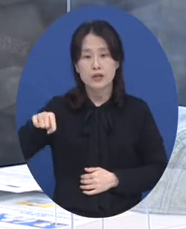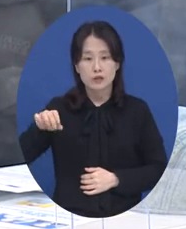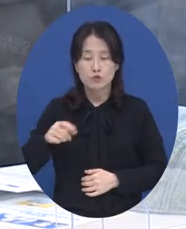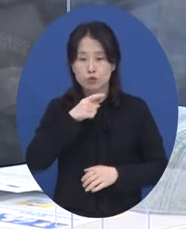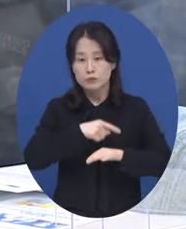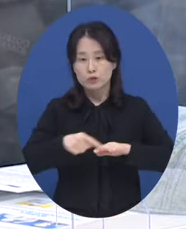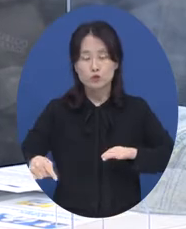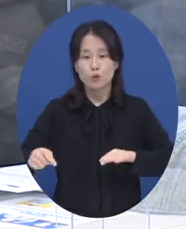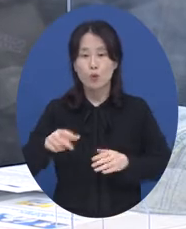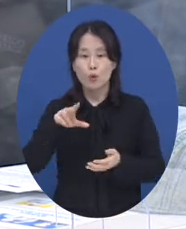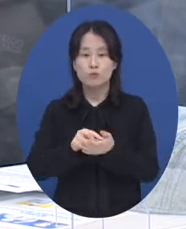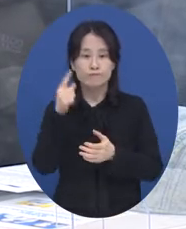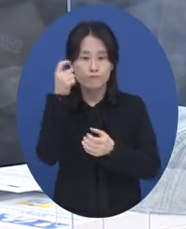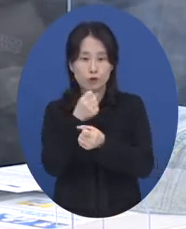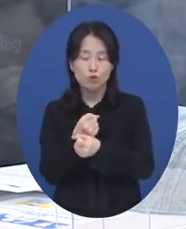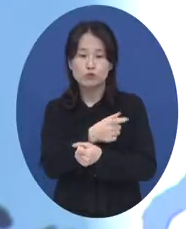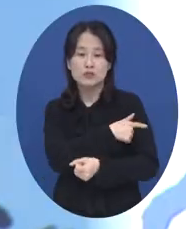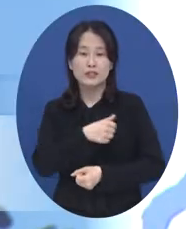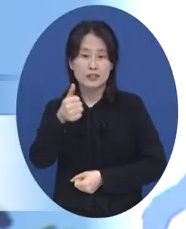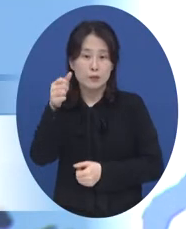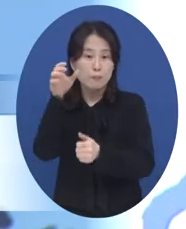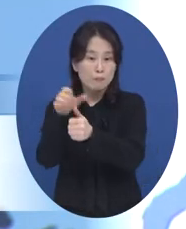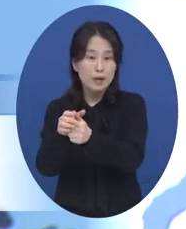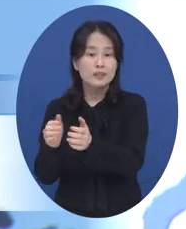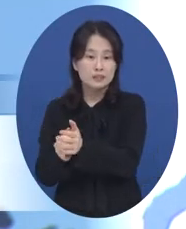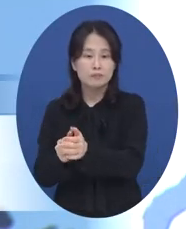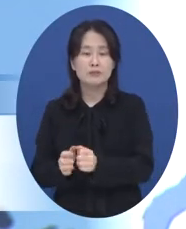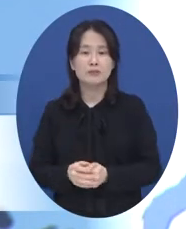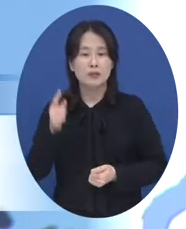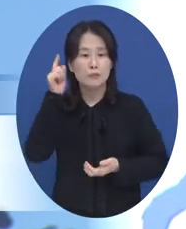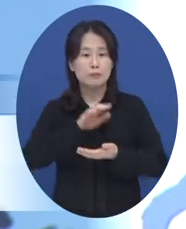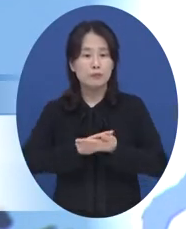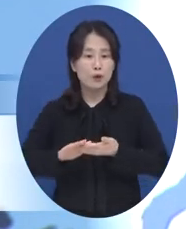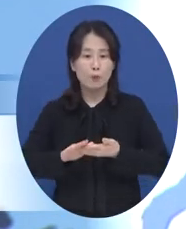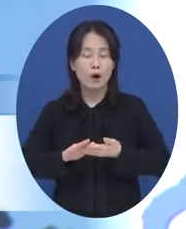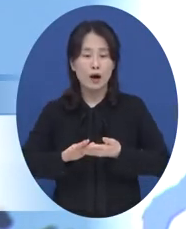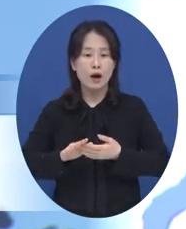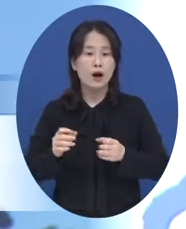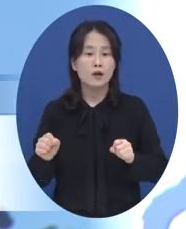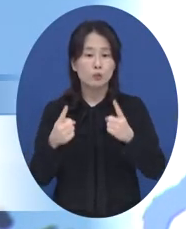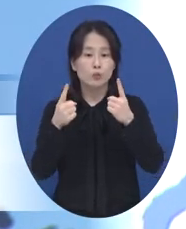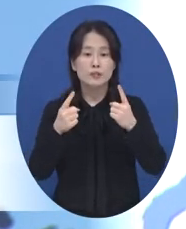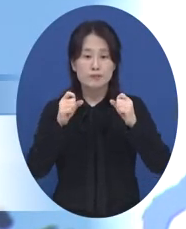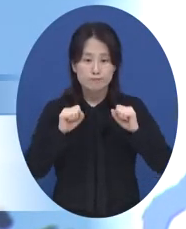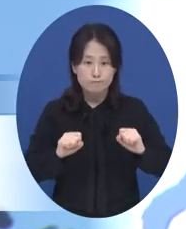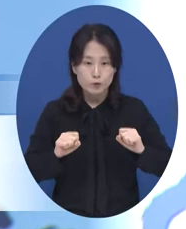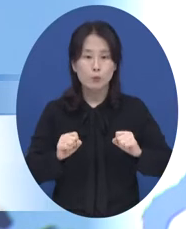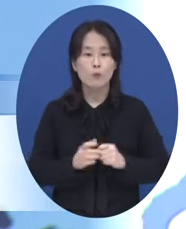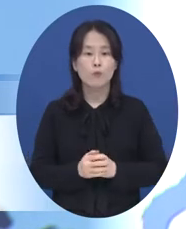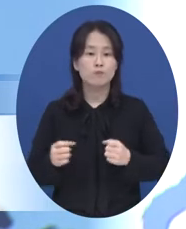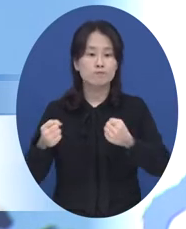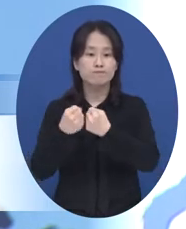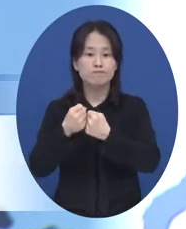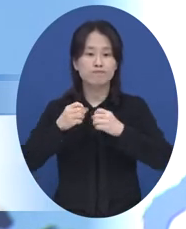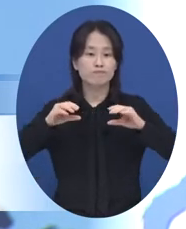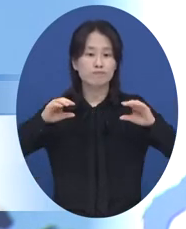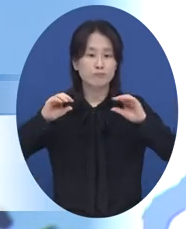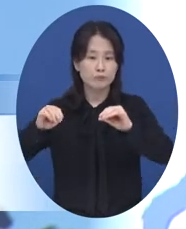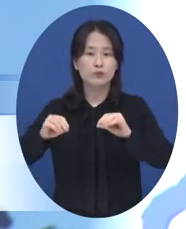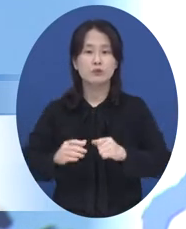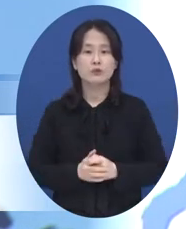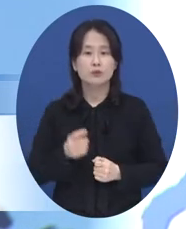민족문제연구소 이사장이 맡았습니다. 평화 공존, 또 우리